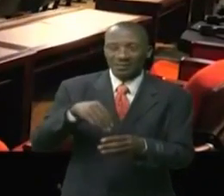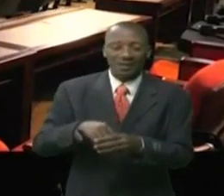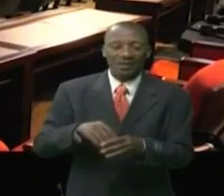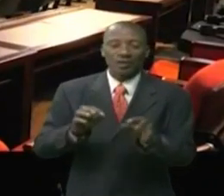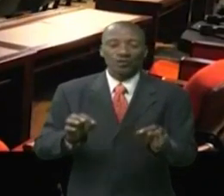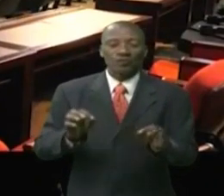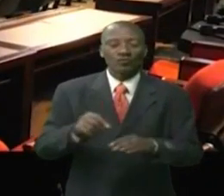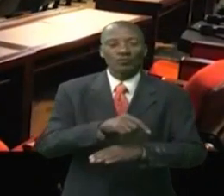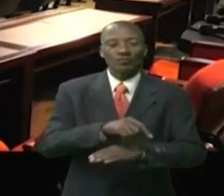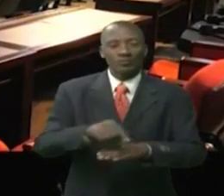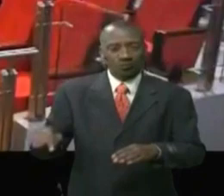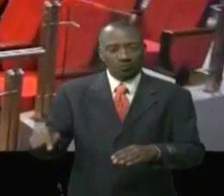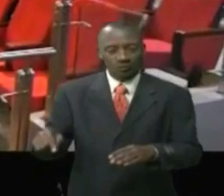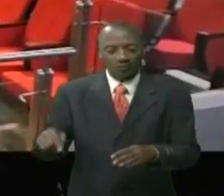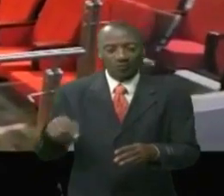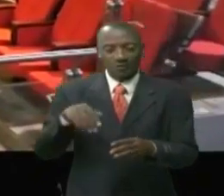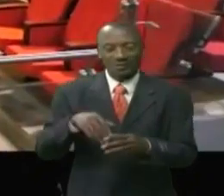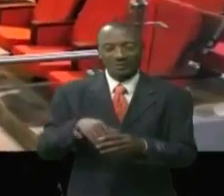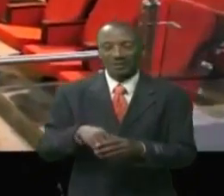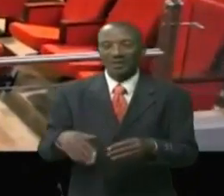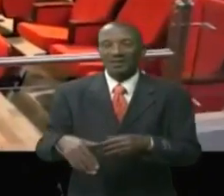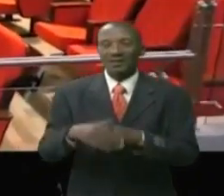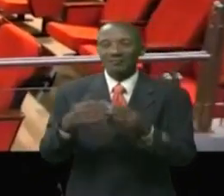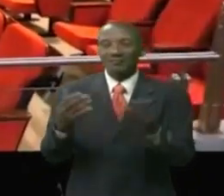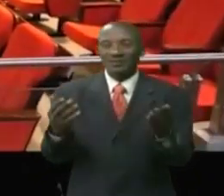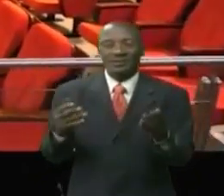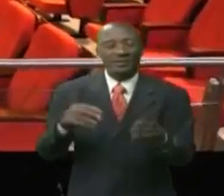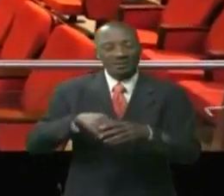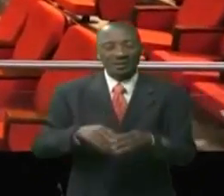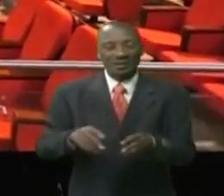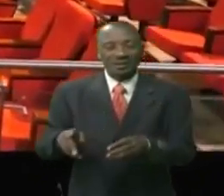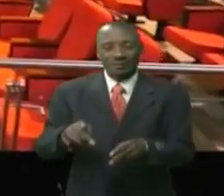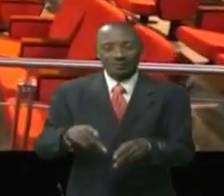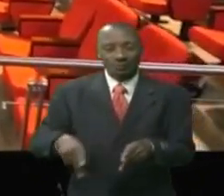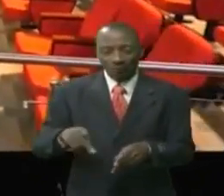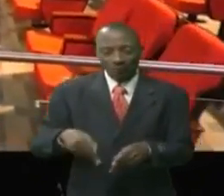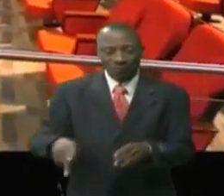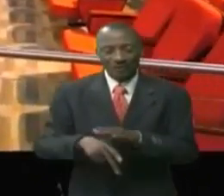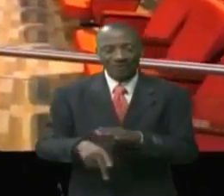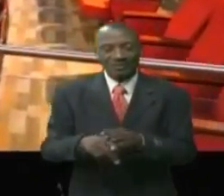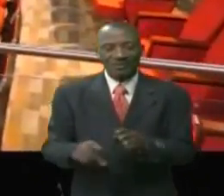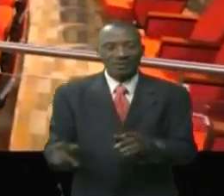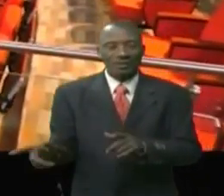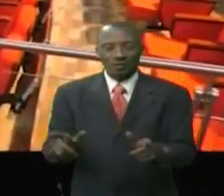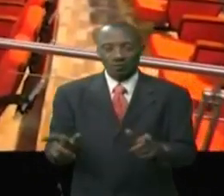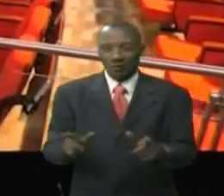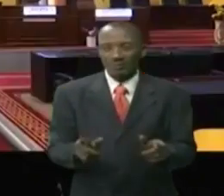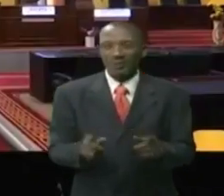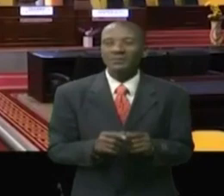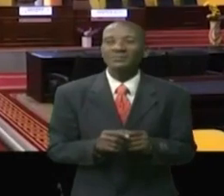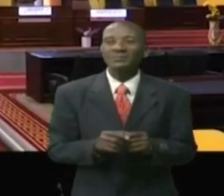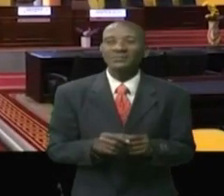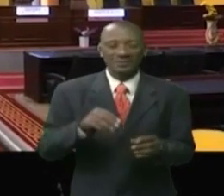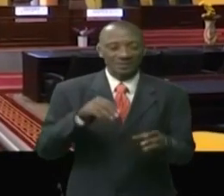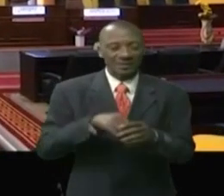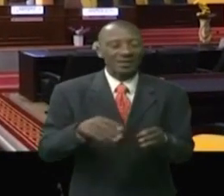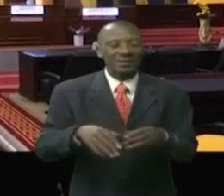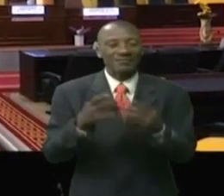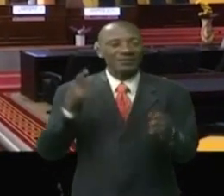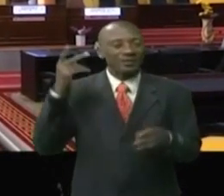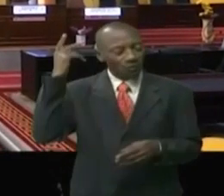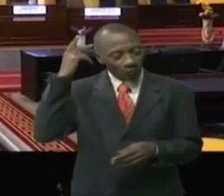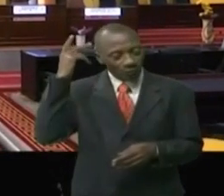dispose d'une capacité d'accueil de plus de 300 personnes à partir d'aujourd'hui après inauguration les